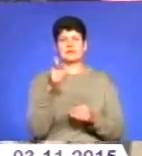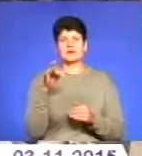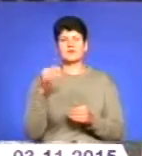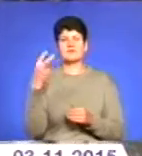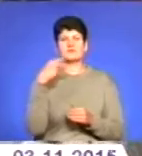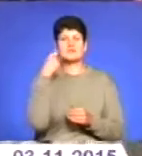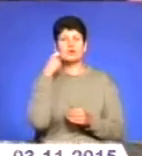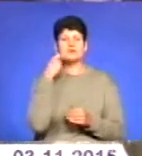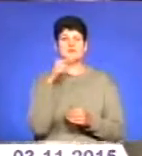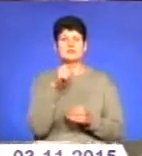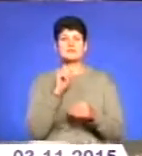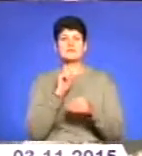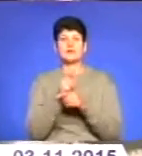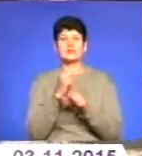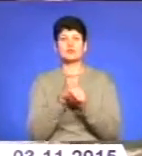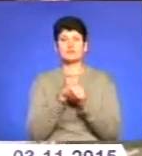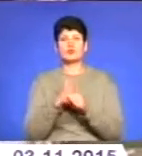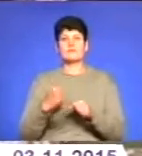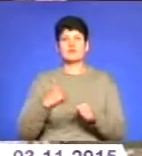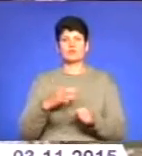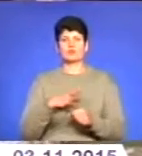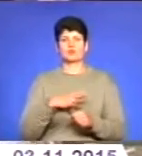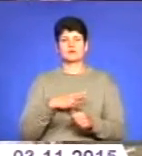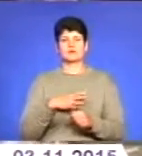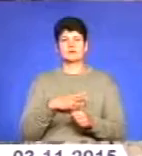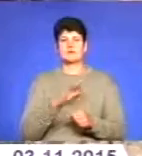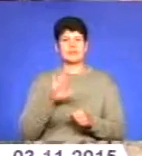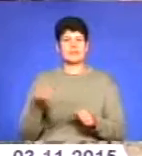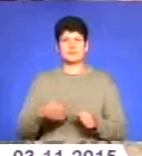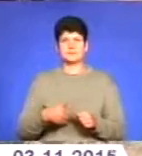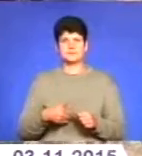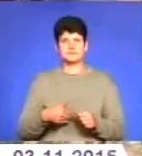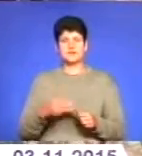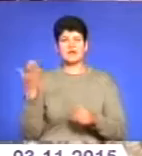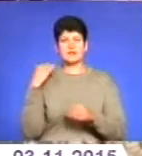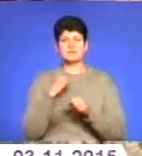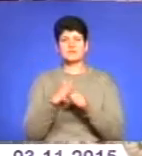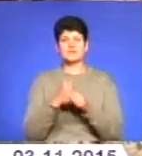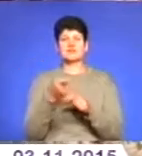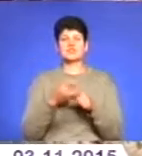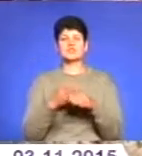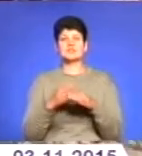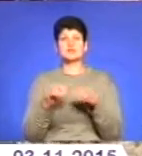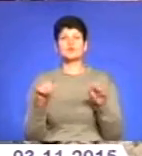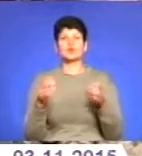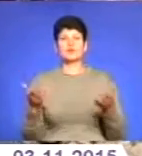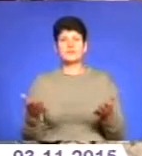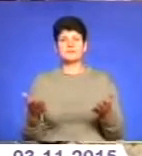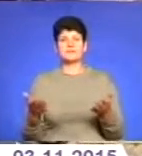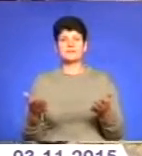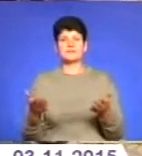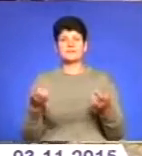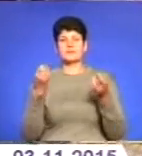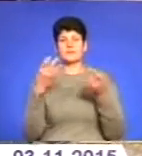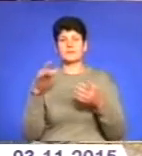20 років. Її завдання на роботі, щоб військові були ситі. Раніше я працювала тут в цій частині столової, але як